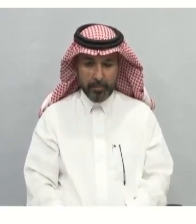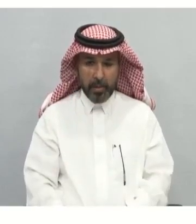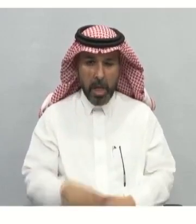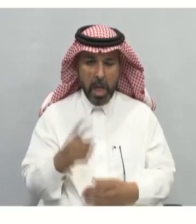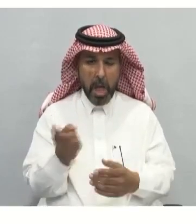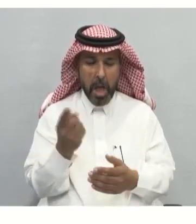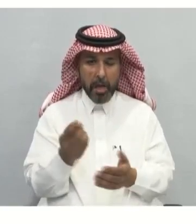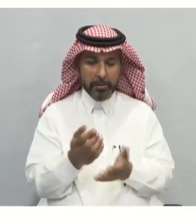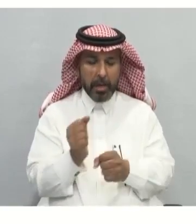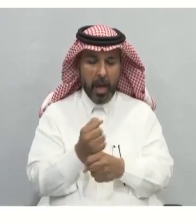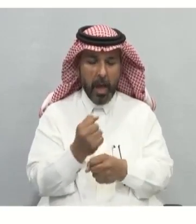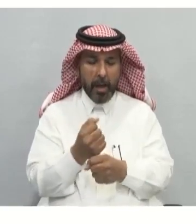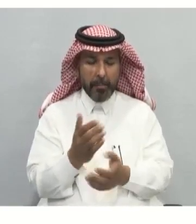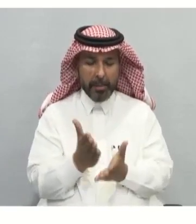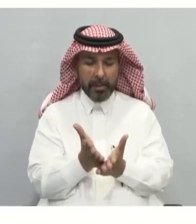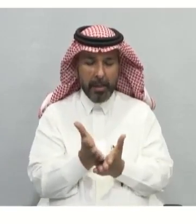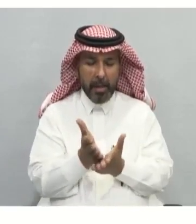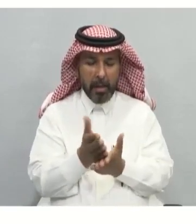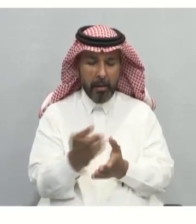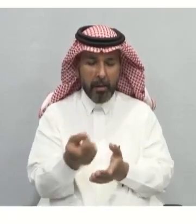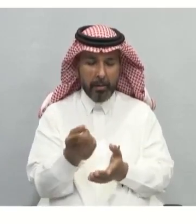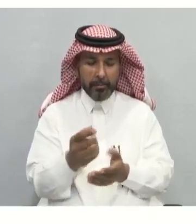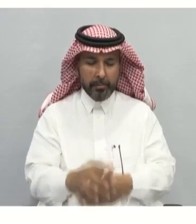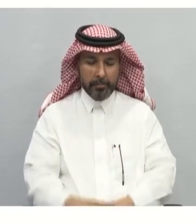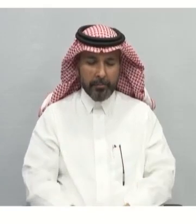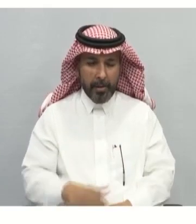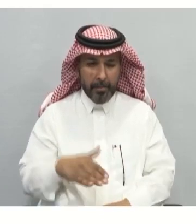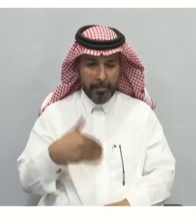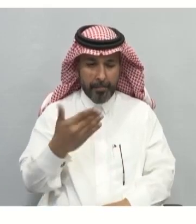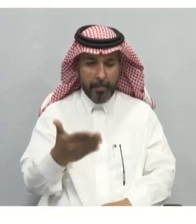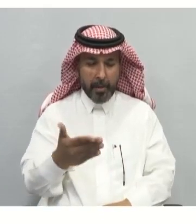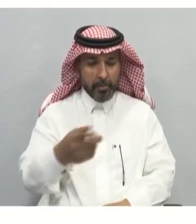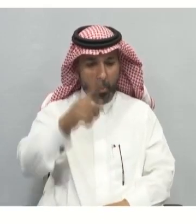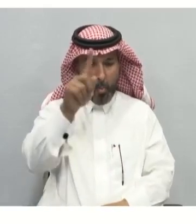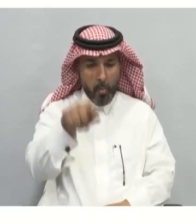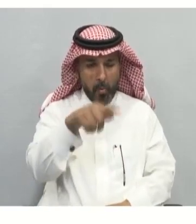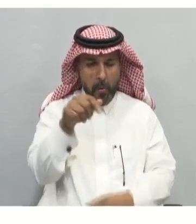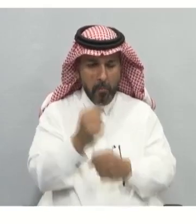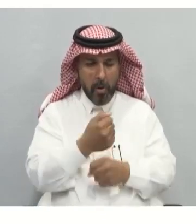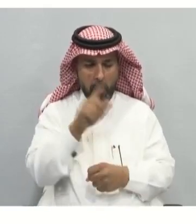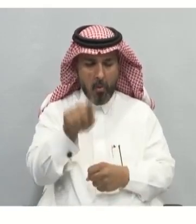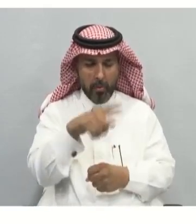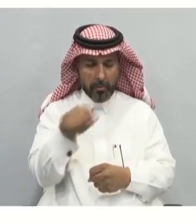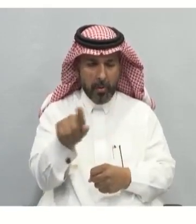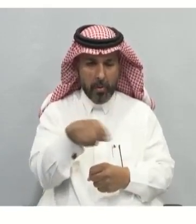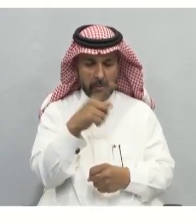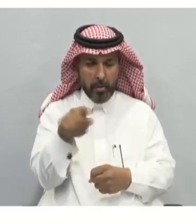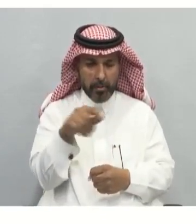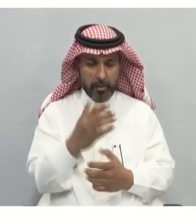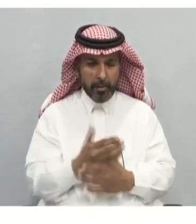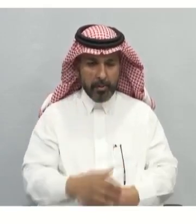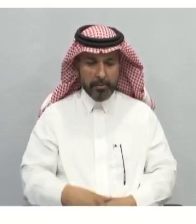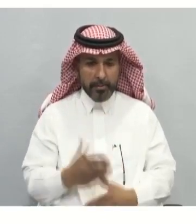فعل المتشابهات ويتساهل فيها فيجر على الوقوع في في المحرمات البينه